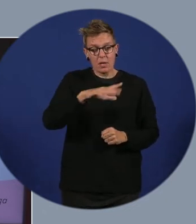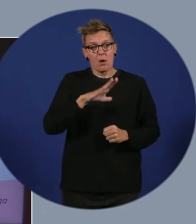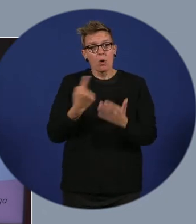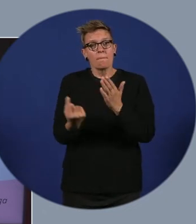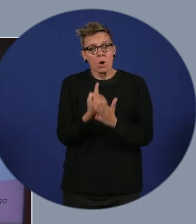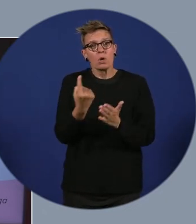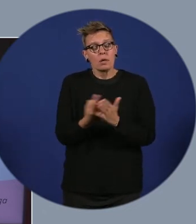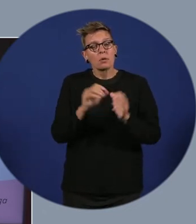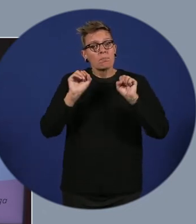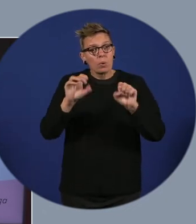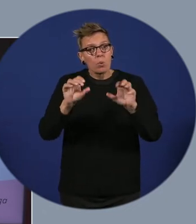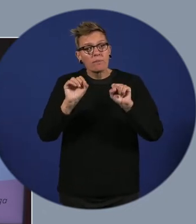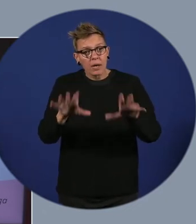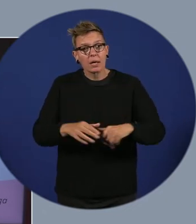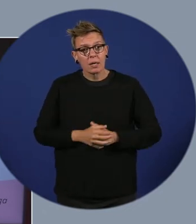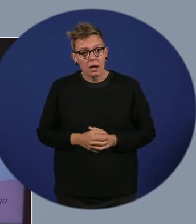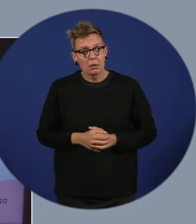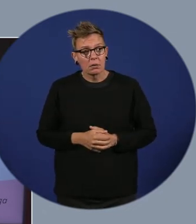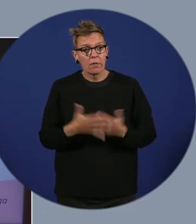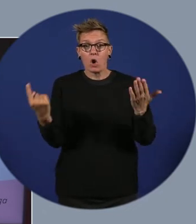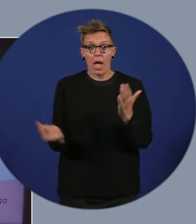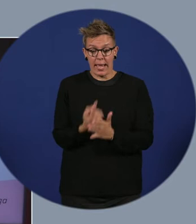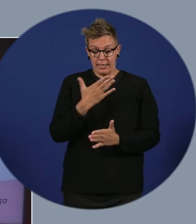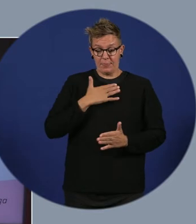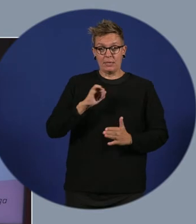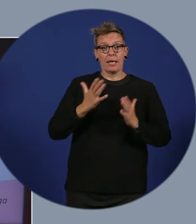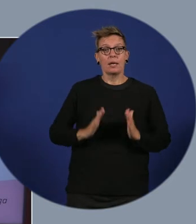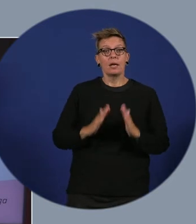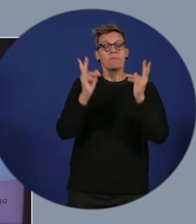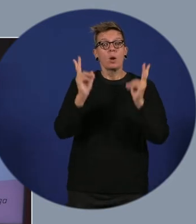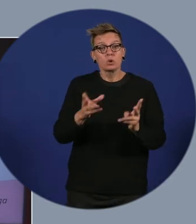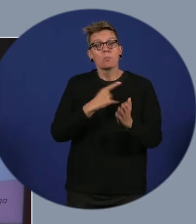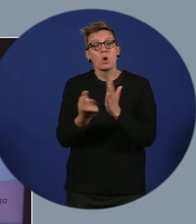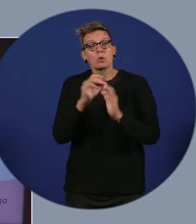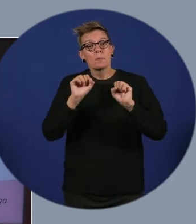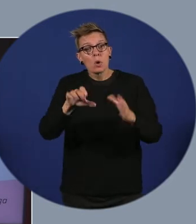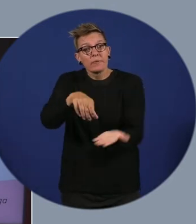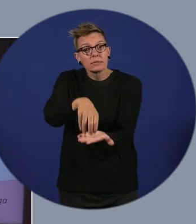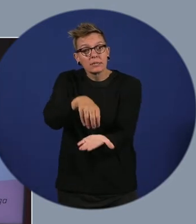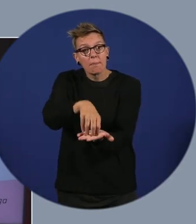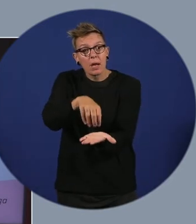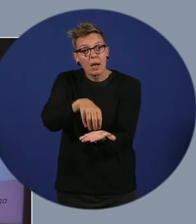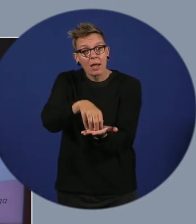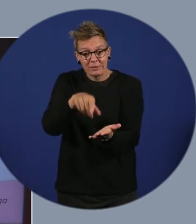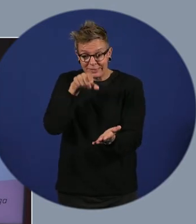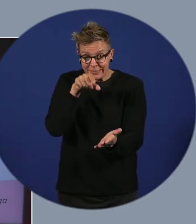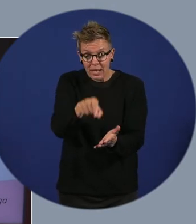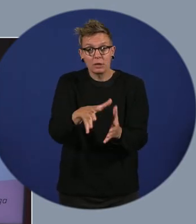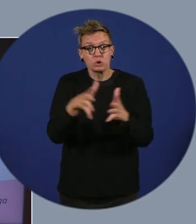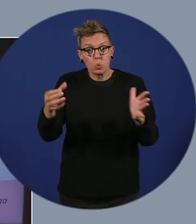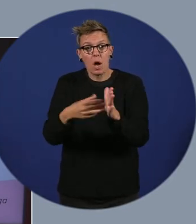påverka det som händer i våra egna liv men också det som händer i samhället. Och det är verkligen anledning nog att